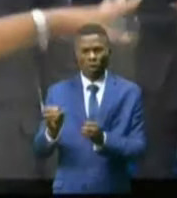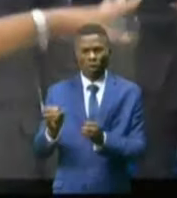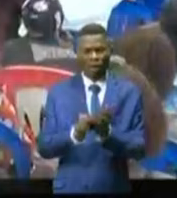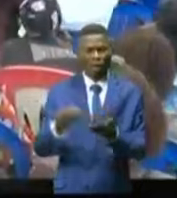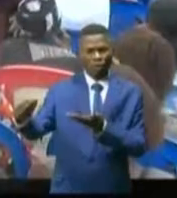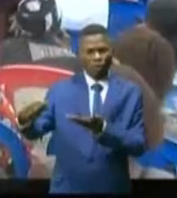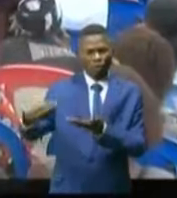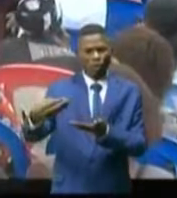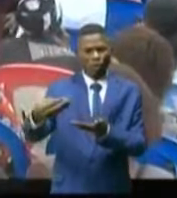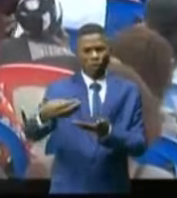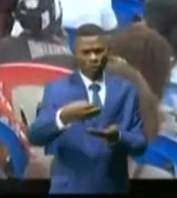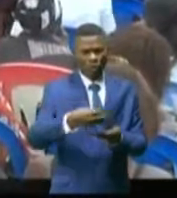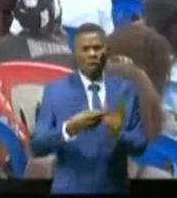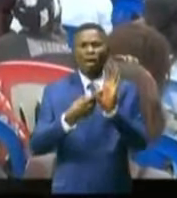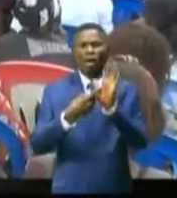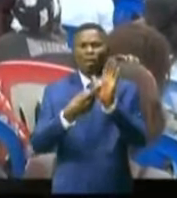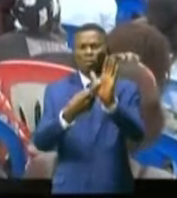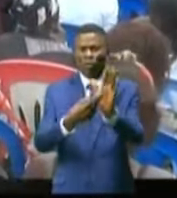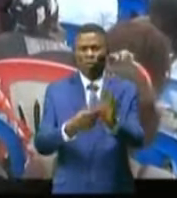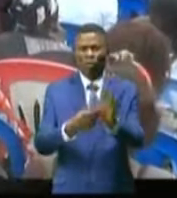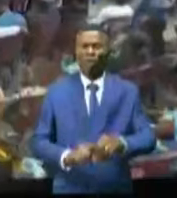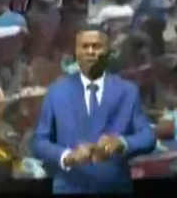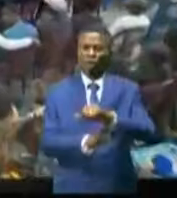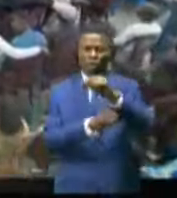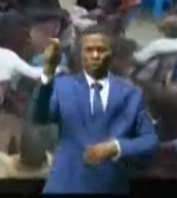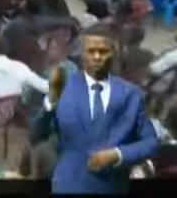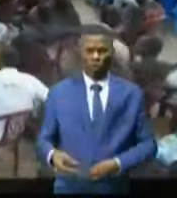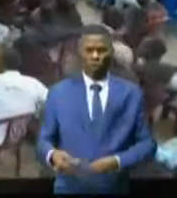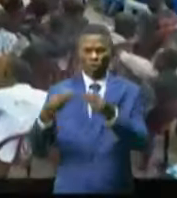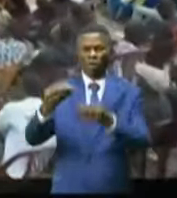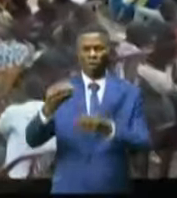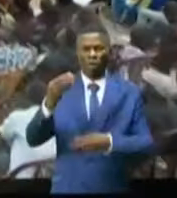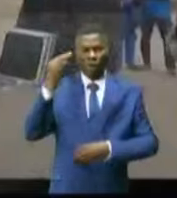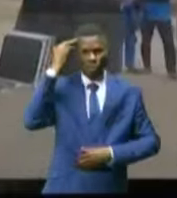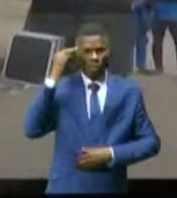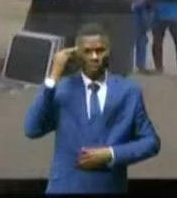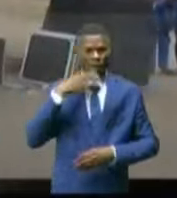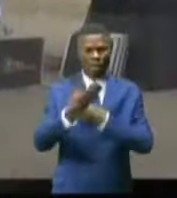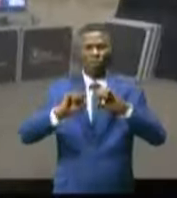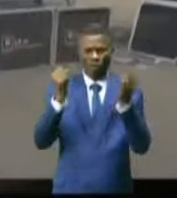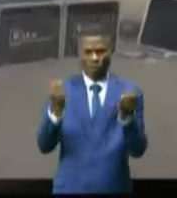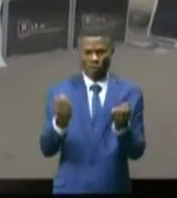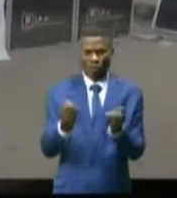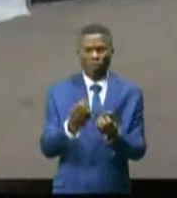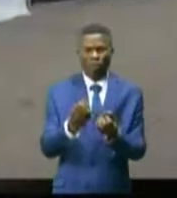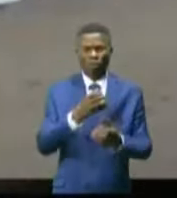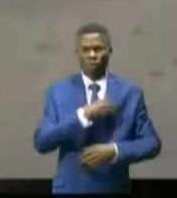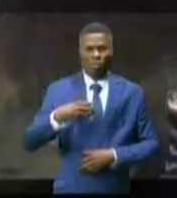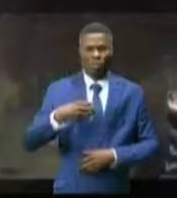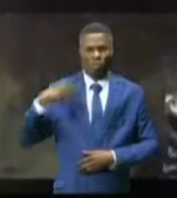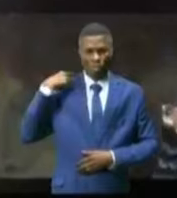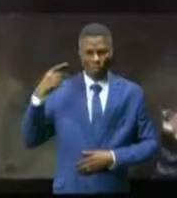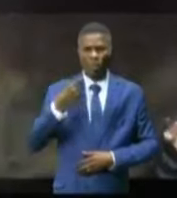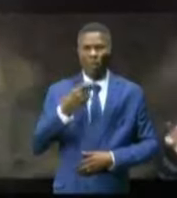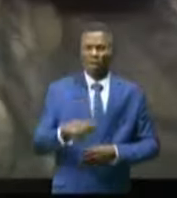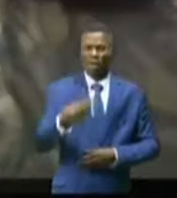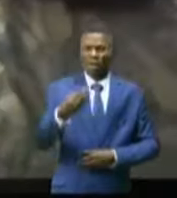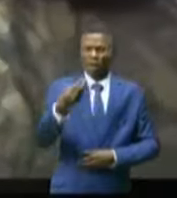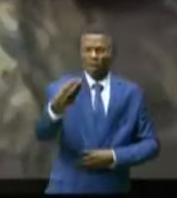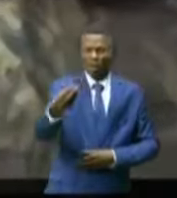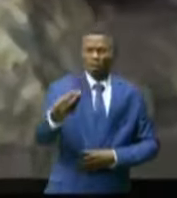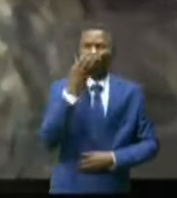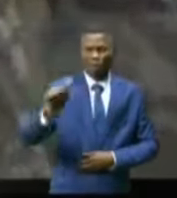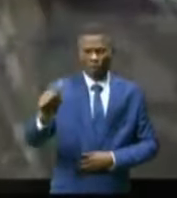de fonds symboliques pour les FRDC à remettre après que Mme Akata a ouvert le bal. Une démonstration